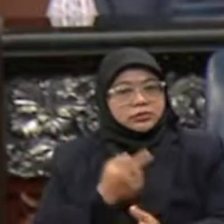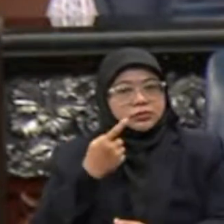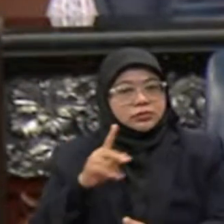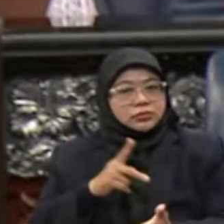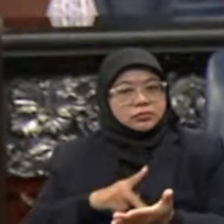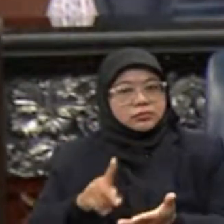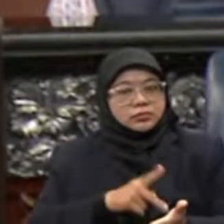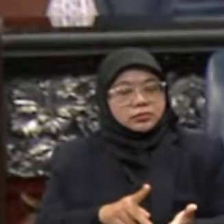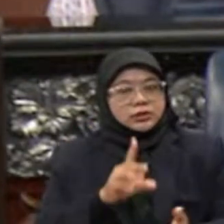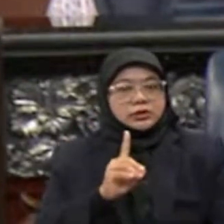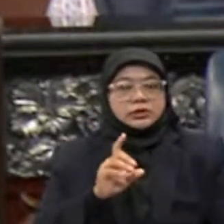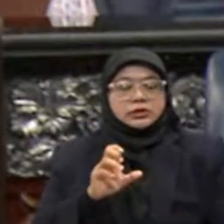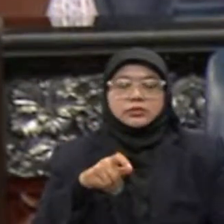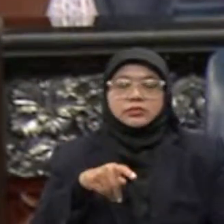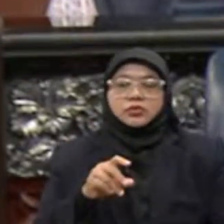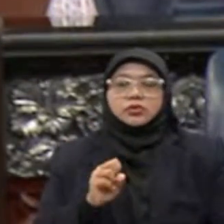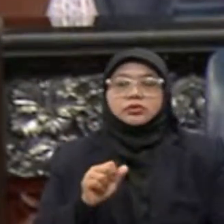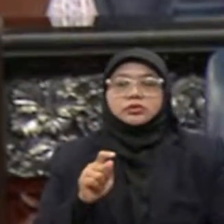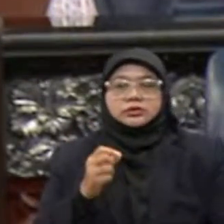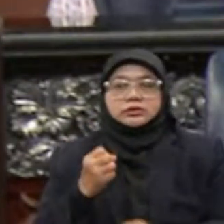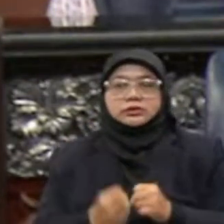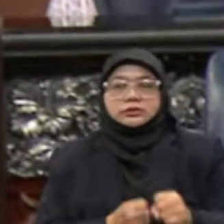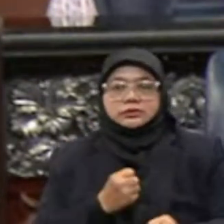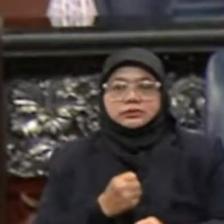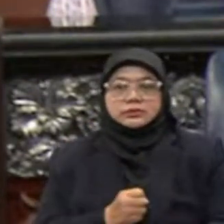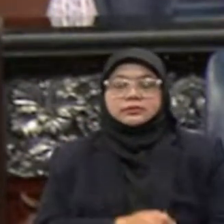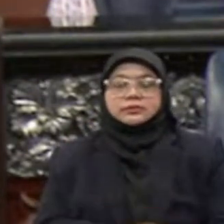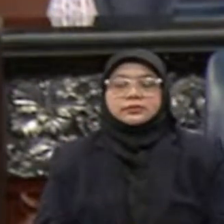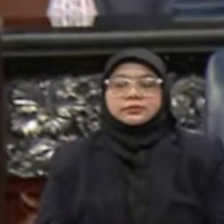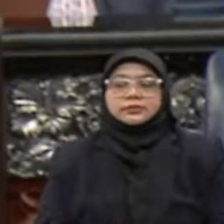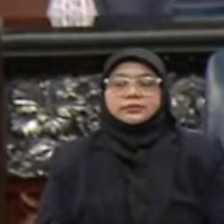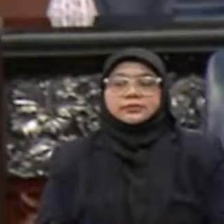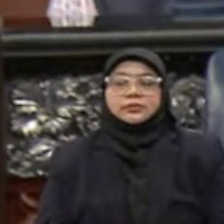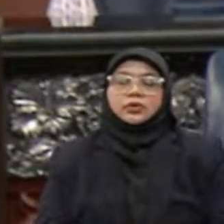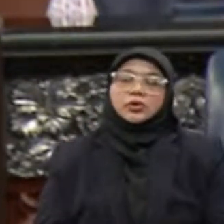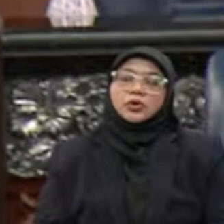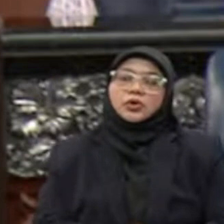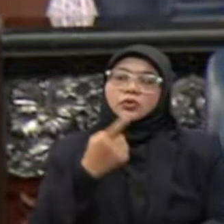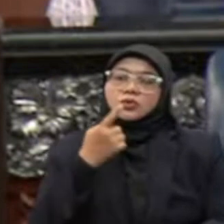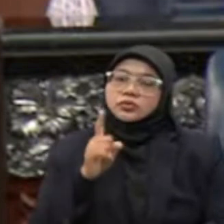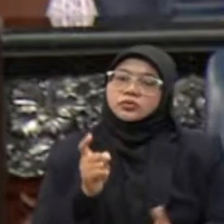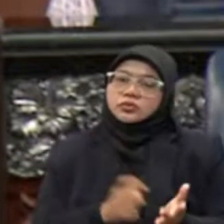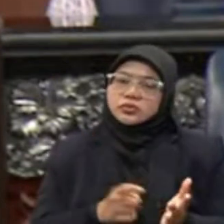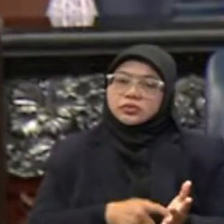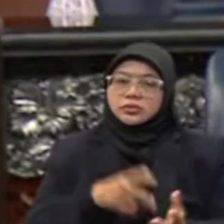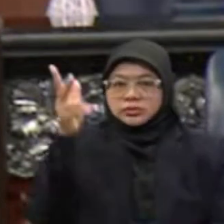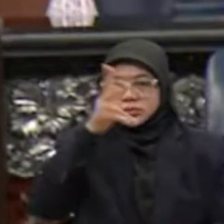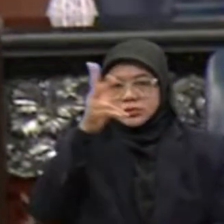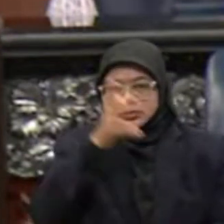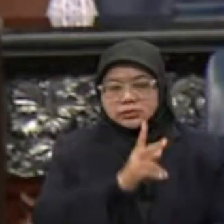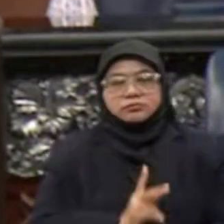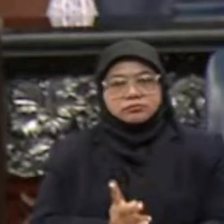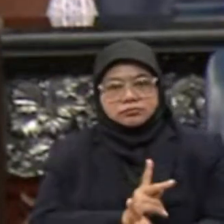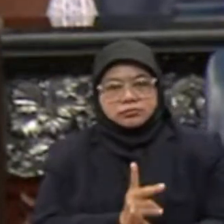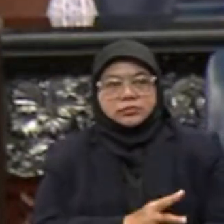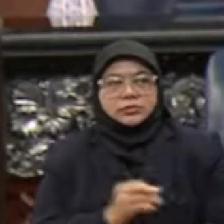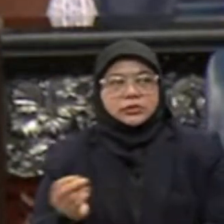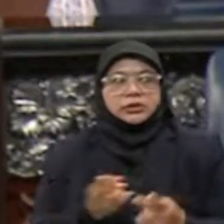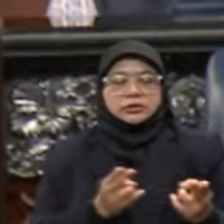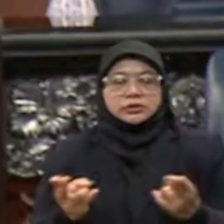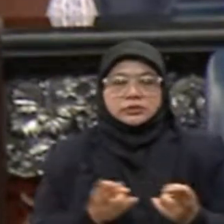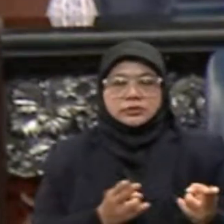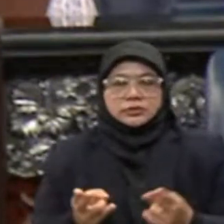membiayai defisit tahunan dalam memastikan paras hutang kerajaan persekutuan terkawal dan terurus